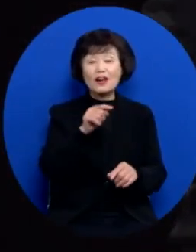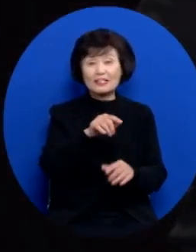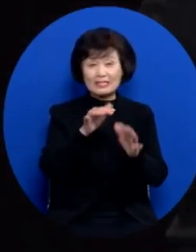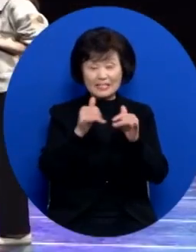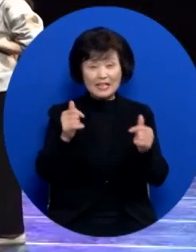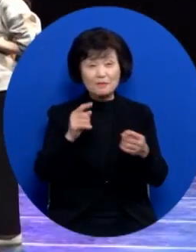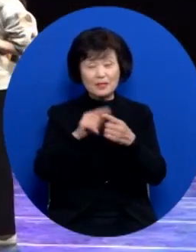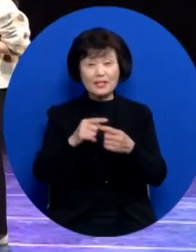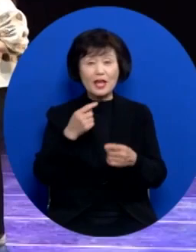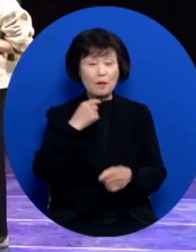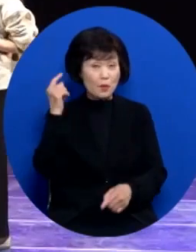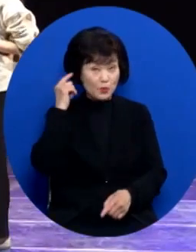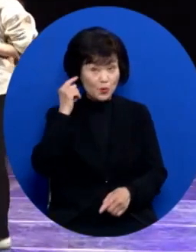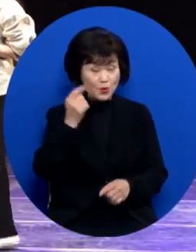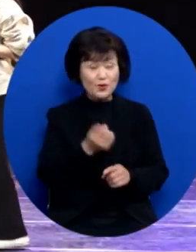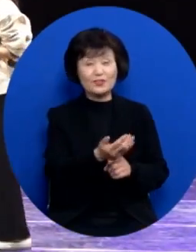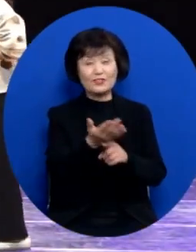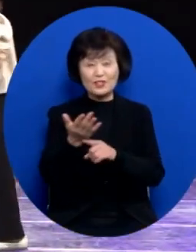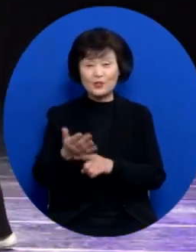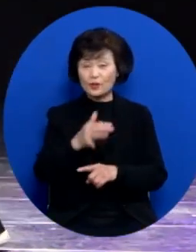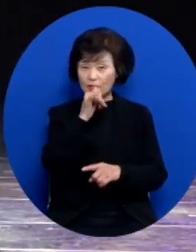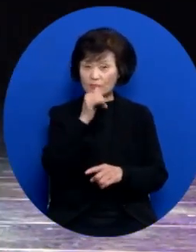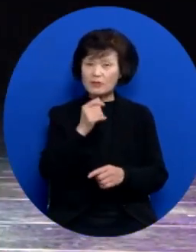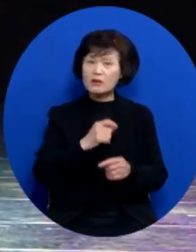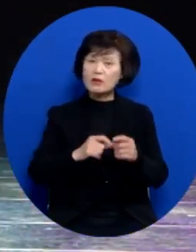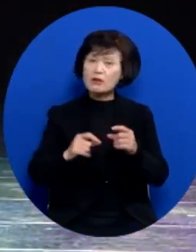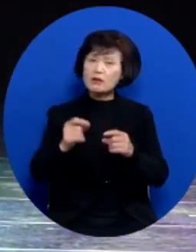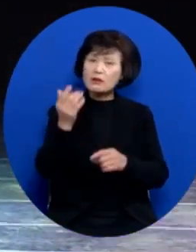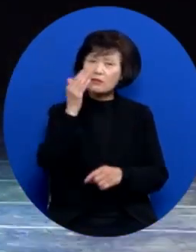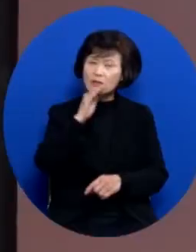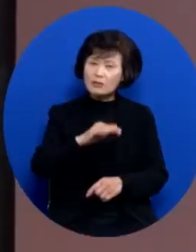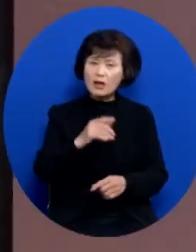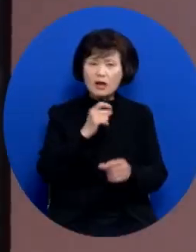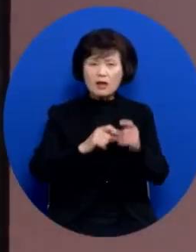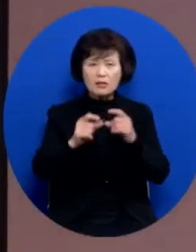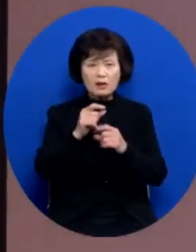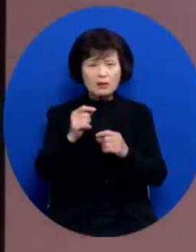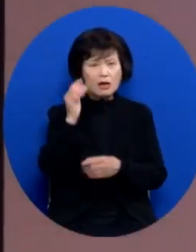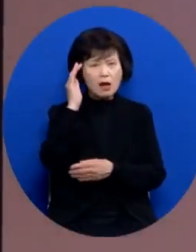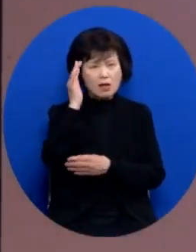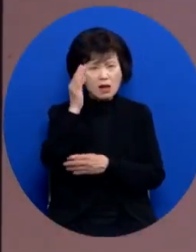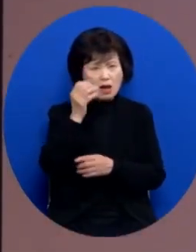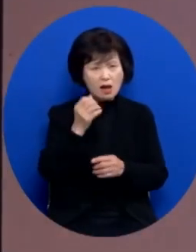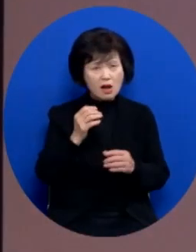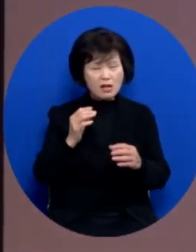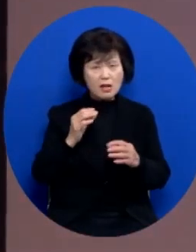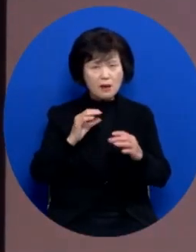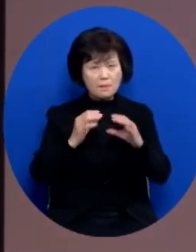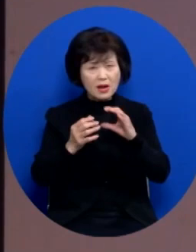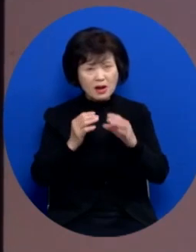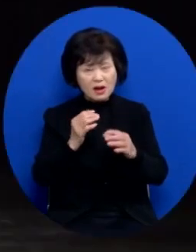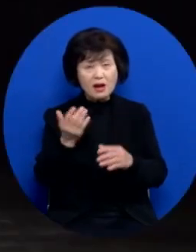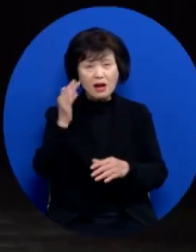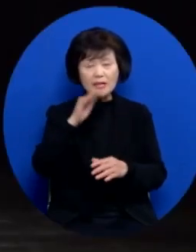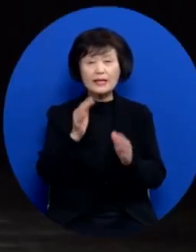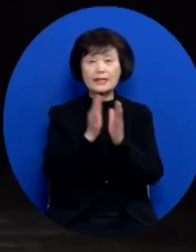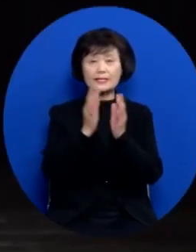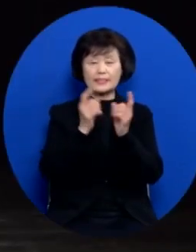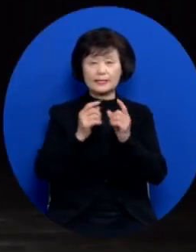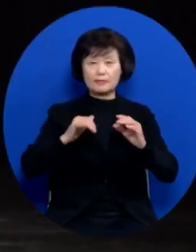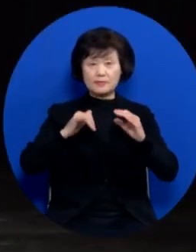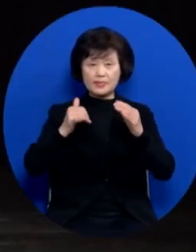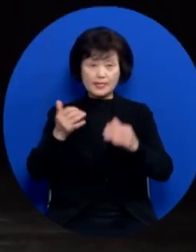들려줍니다. 그러나 더 이상 메시지가 전달되지 않자 드리머들은 직접 세상에 내려가고